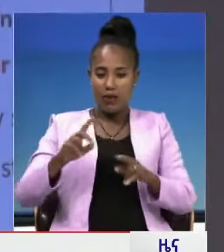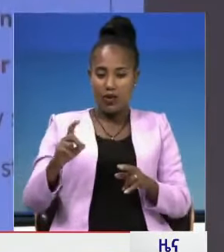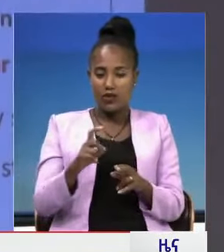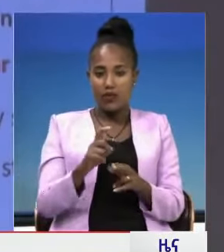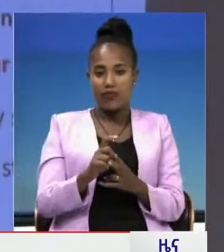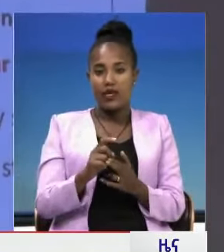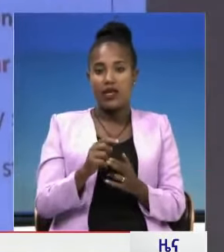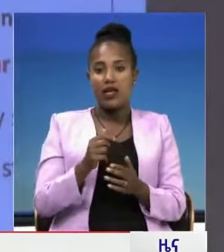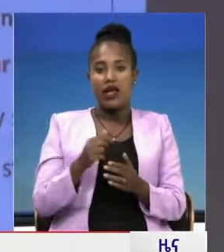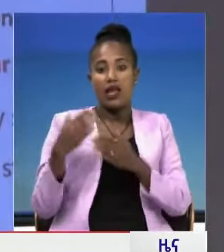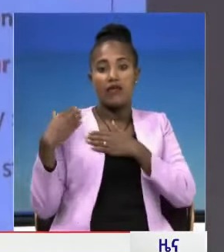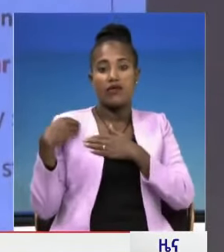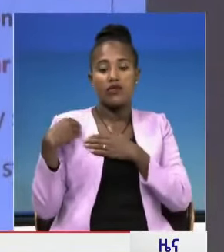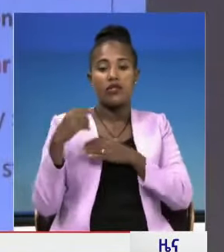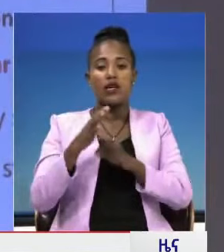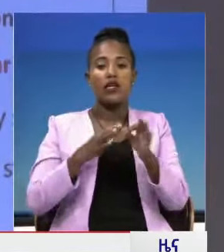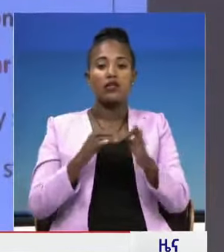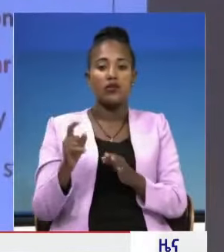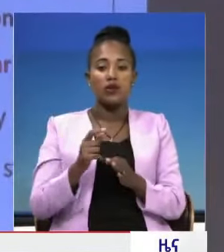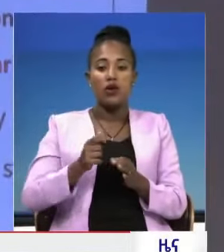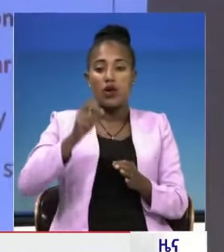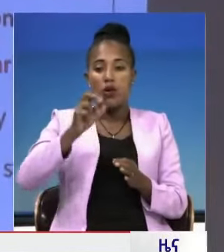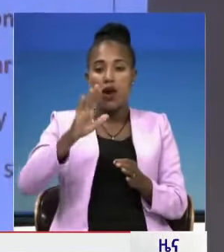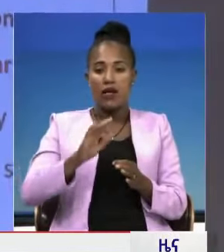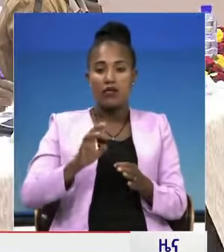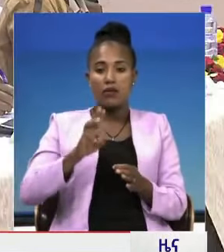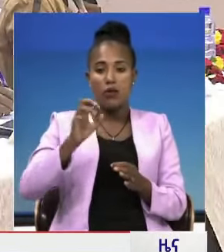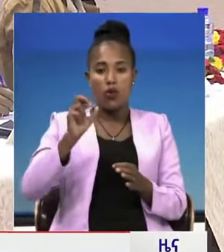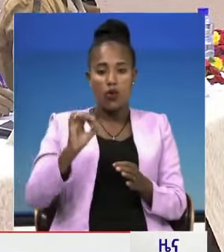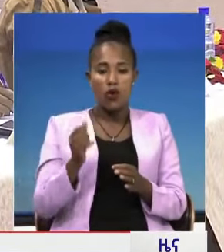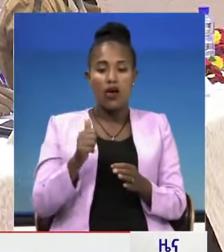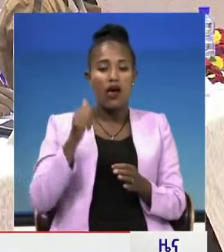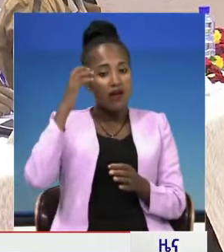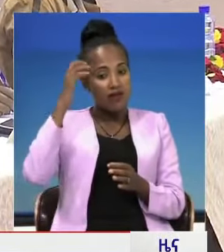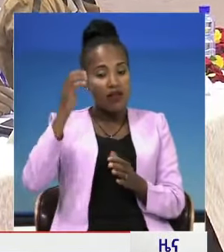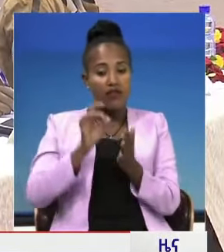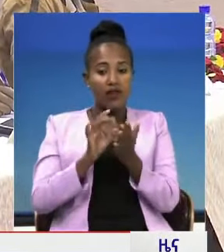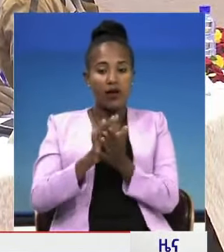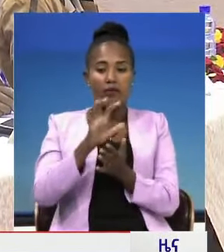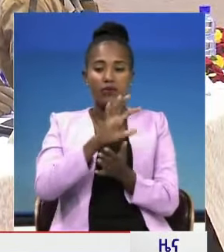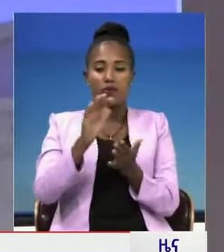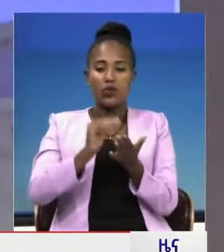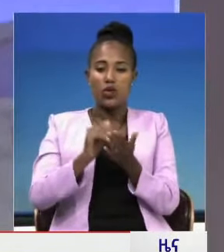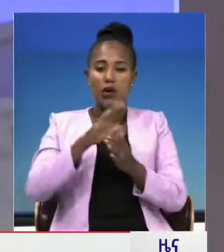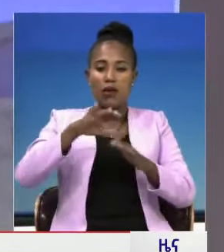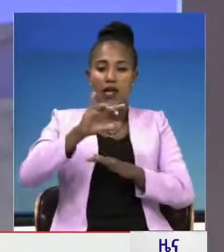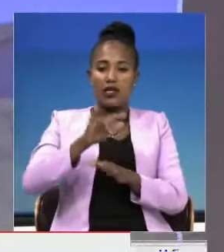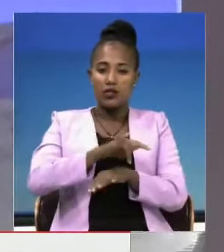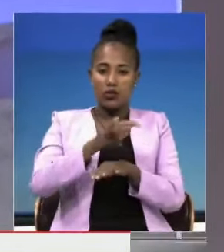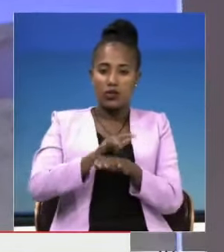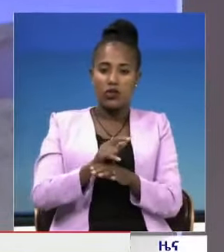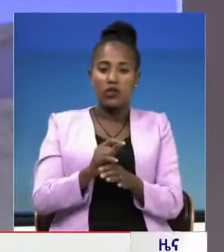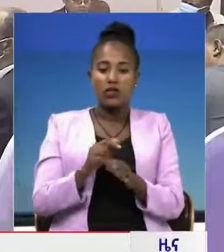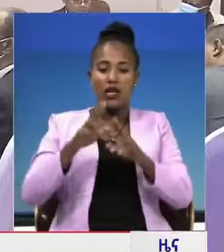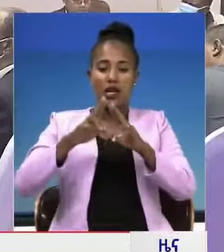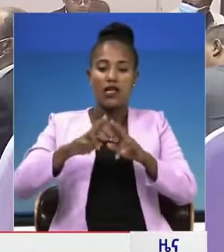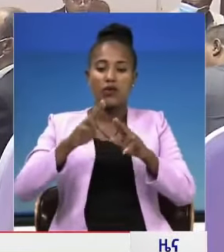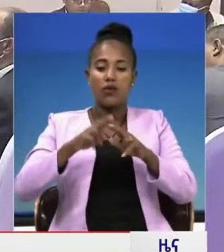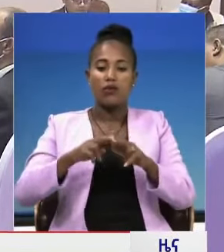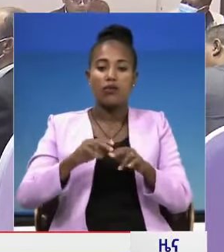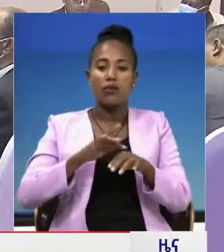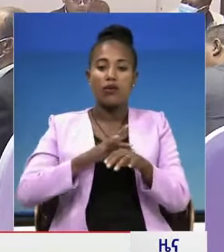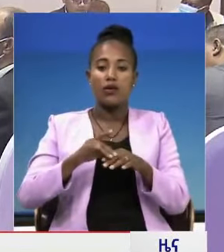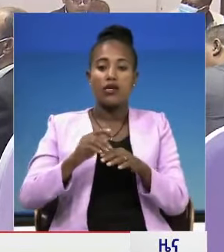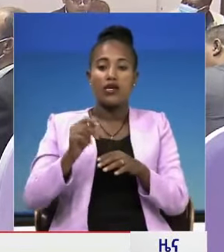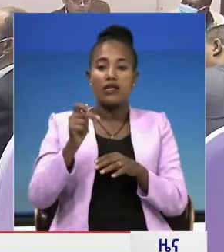መሆናቸው ለኃላፊዎቹ የተገለጸ ሲሆን ከዋገምራ፣ ሰሜን ወሎና አፋር የተፈናቀሉ ከ500 ሺህ በላይ ዜጎችም ያለ ድንኳን መጠለያ ደሴ ላይ